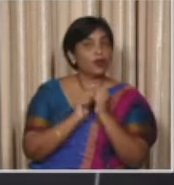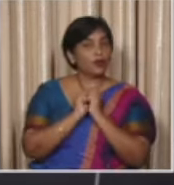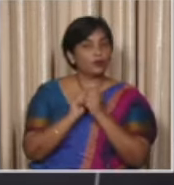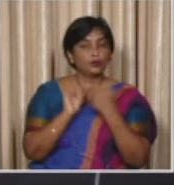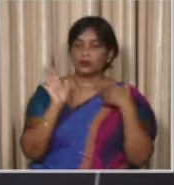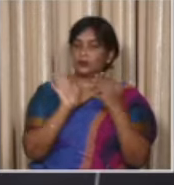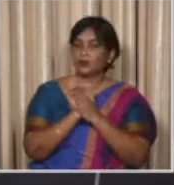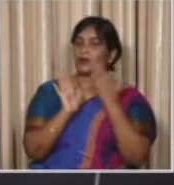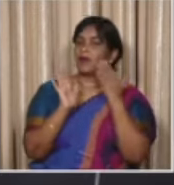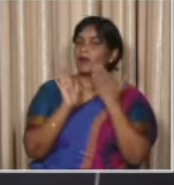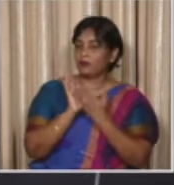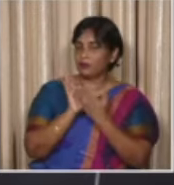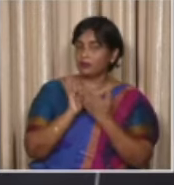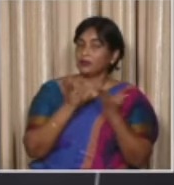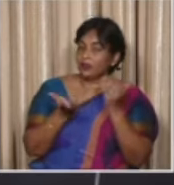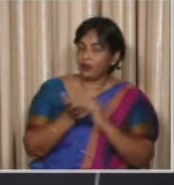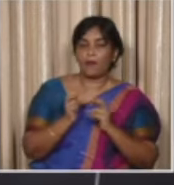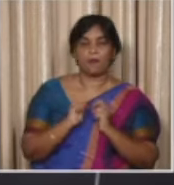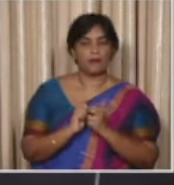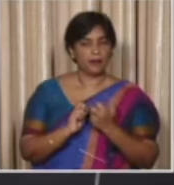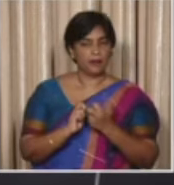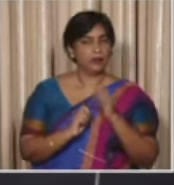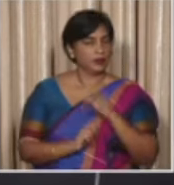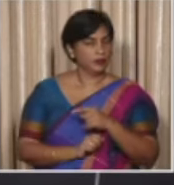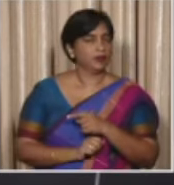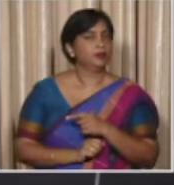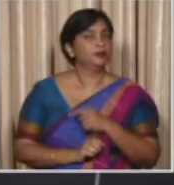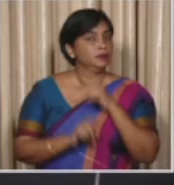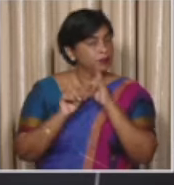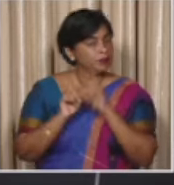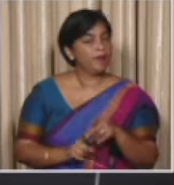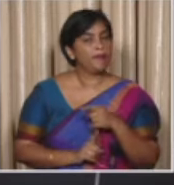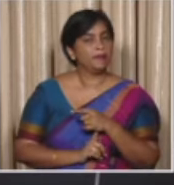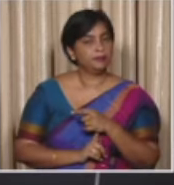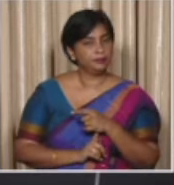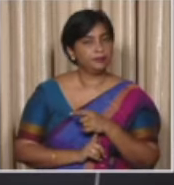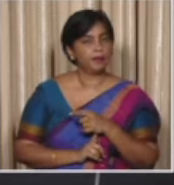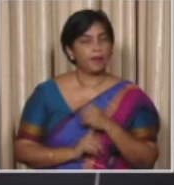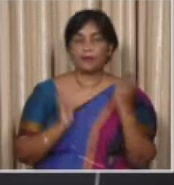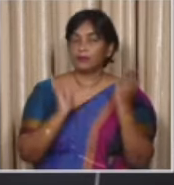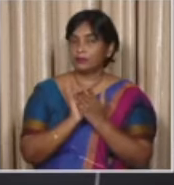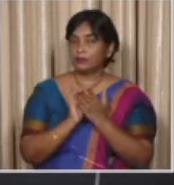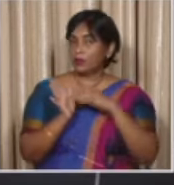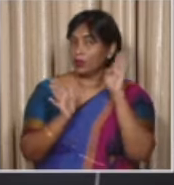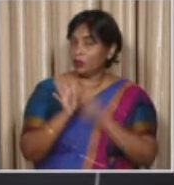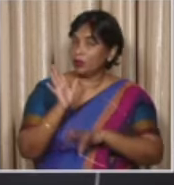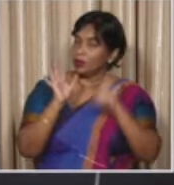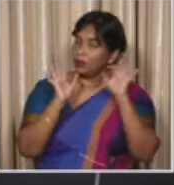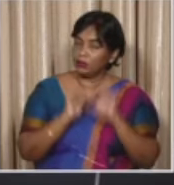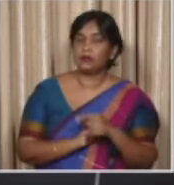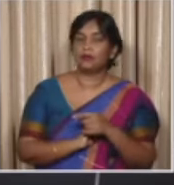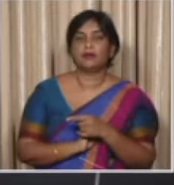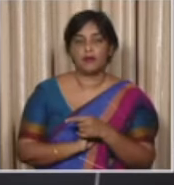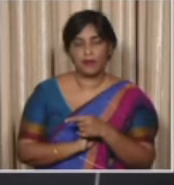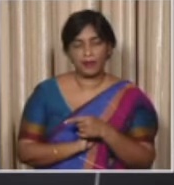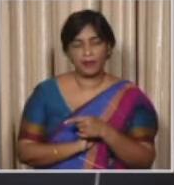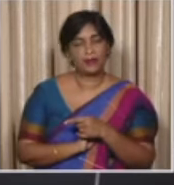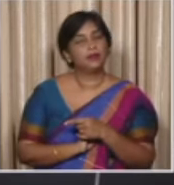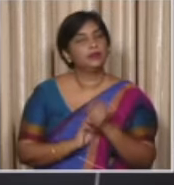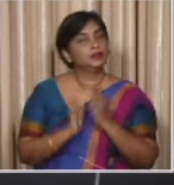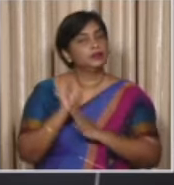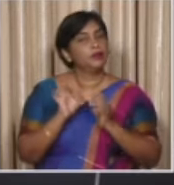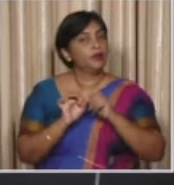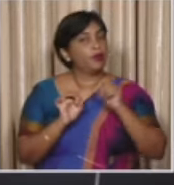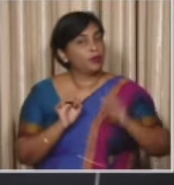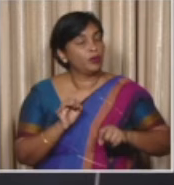එක්ක සලකා බලන්න ඕනේ. නැත්නම් එතන නැවත විෂමතාවයක් එනවායි කියලා. ඒ අනුව පත්‍රිකාව ප්‍රතික්ෂේප නොකර අමාත්‍ය